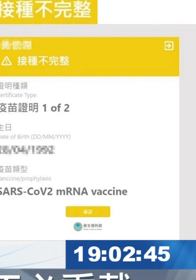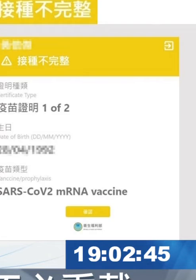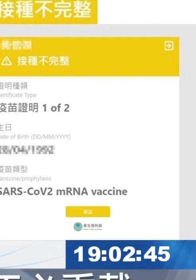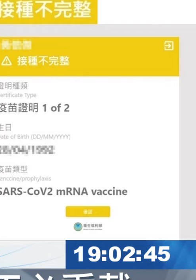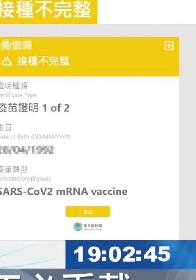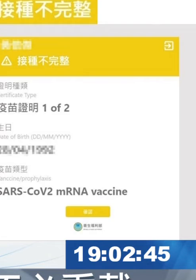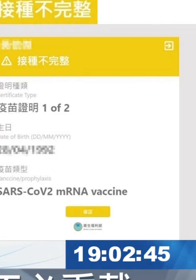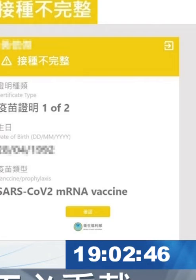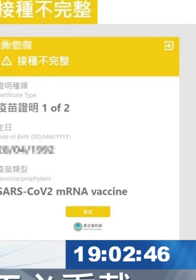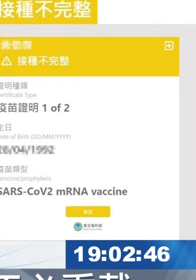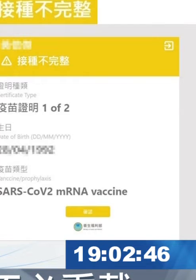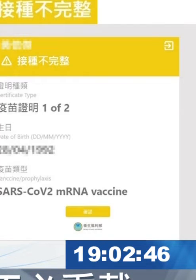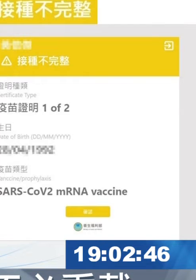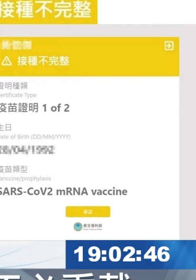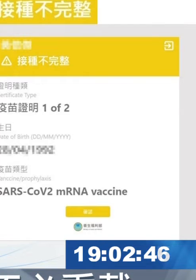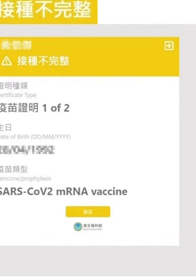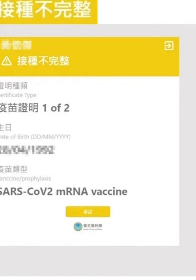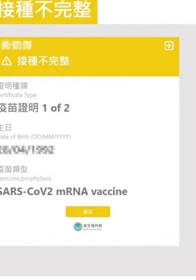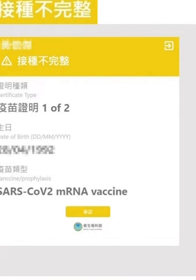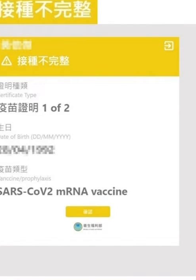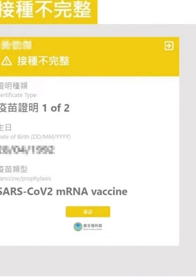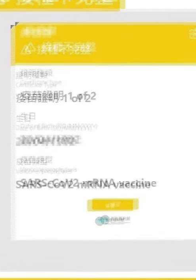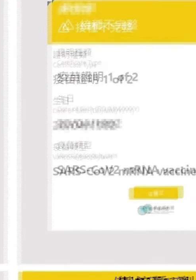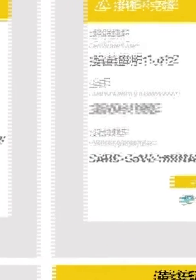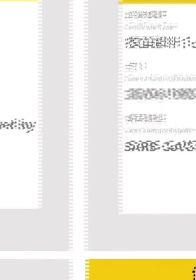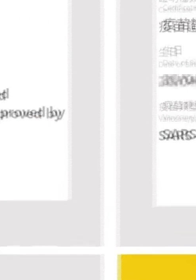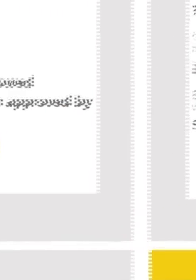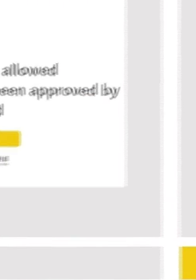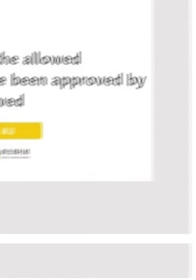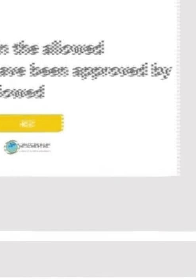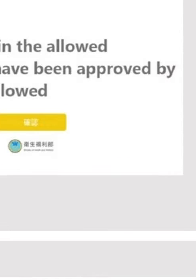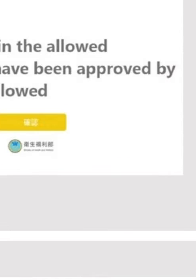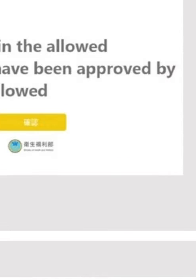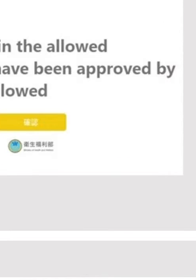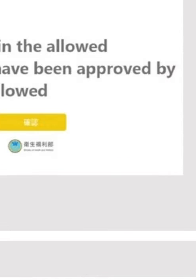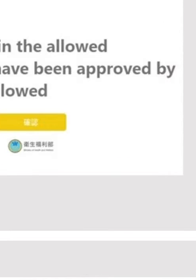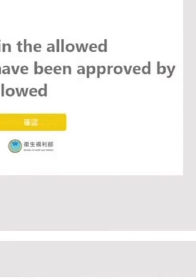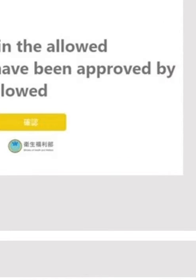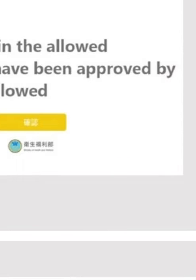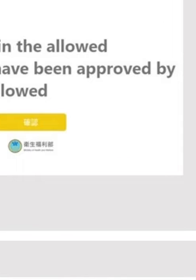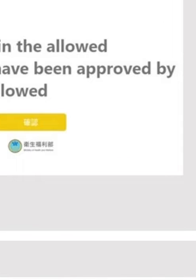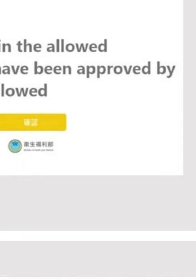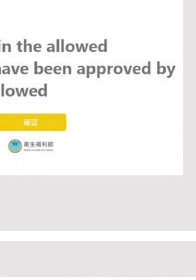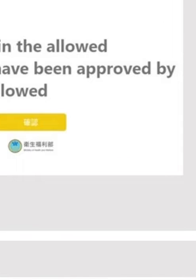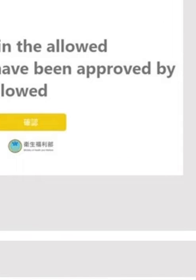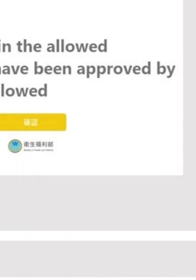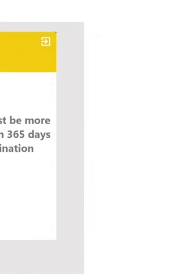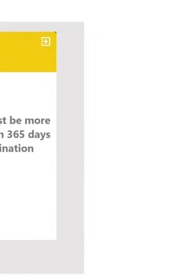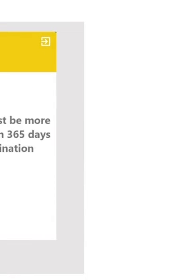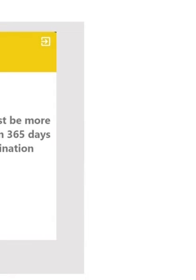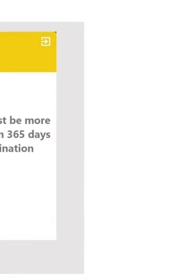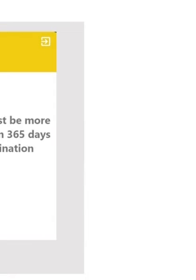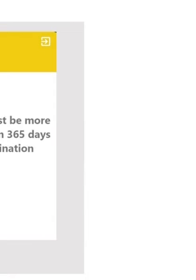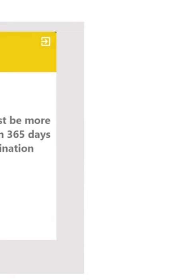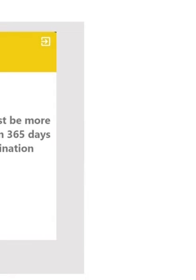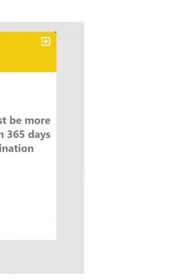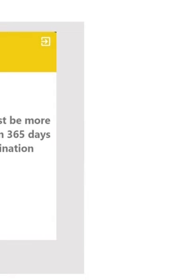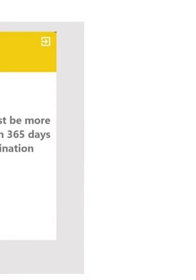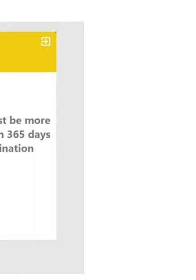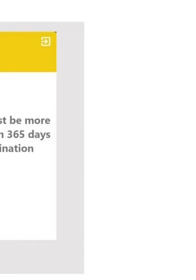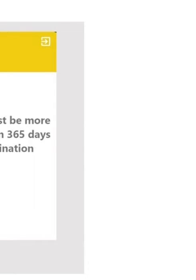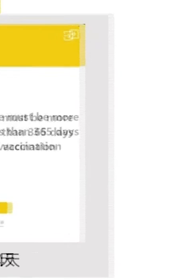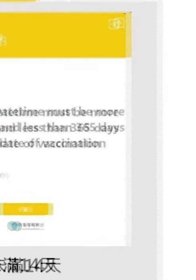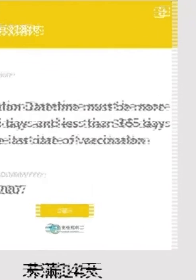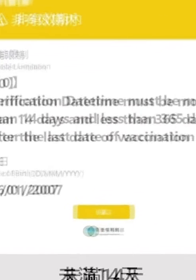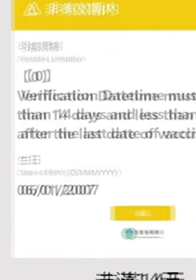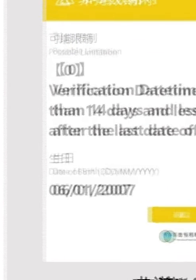注意，因应欧盟数位疫苗证明改版最新修正，成人基础剂有效期限为270天，未满18岁民众基